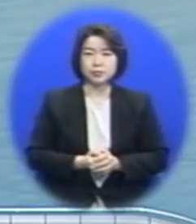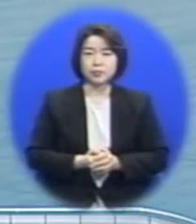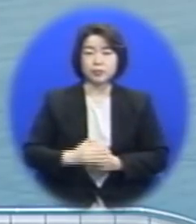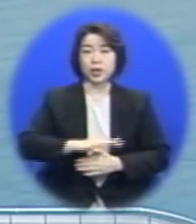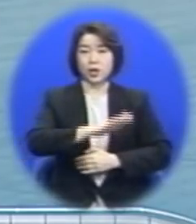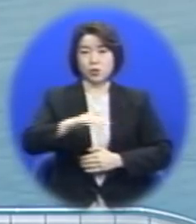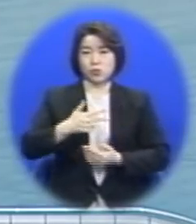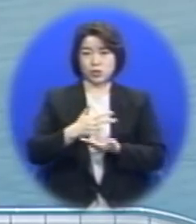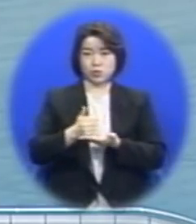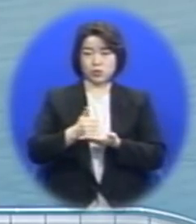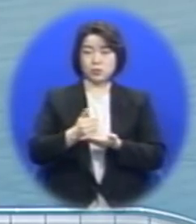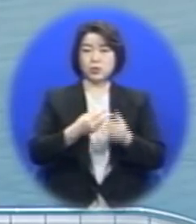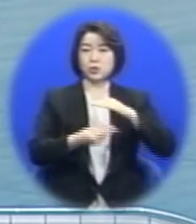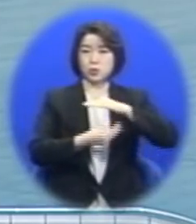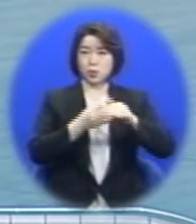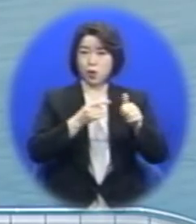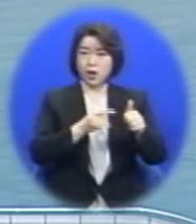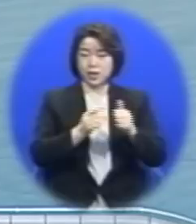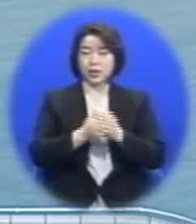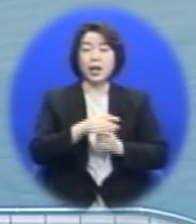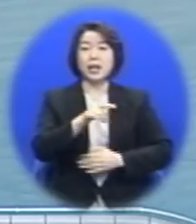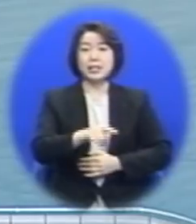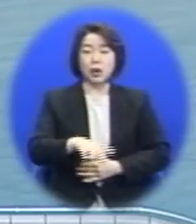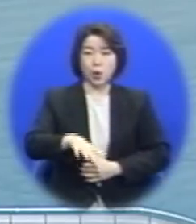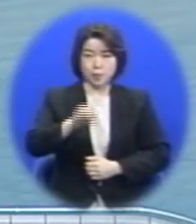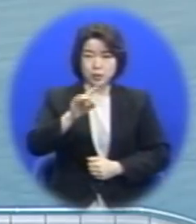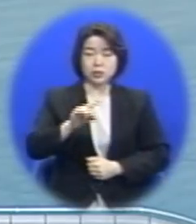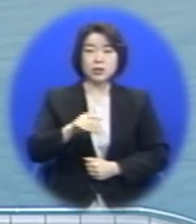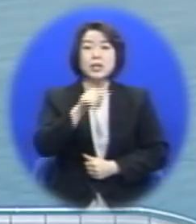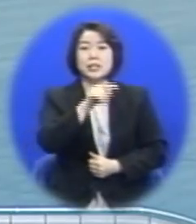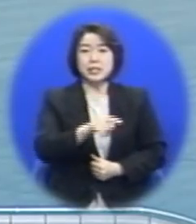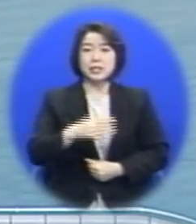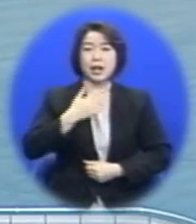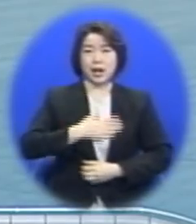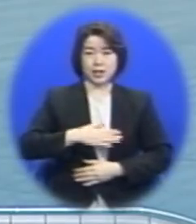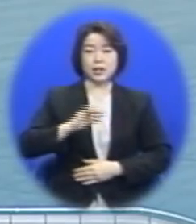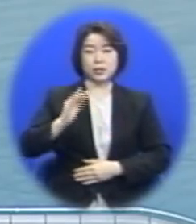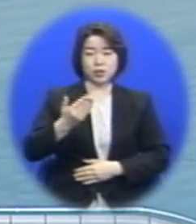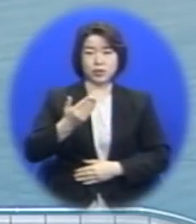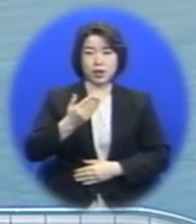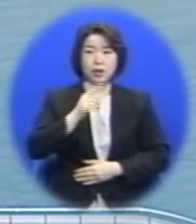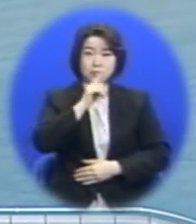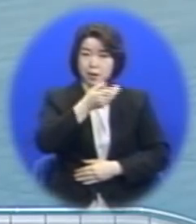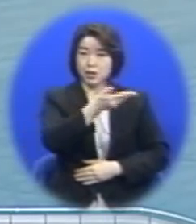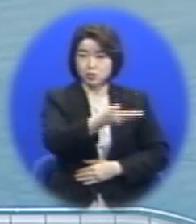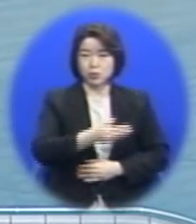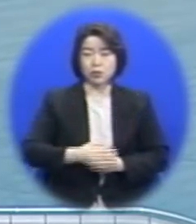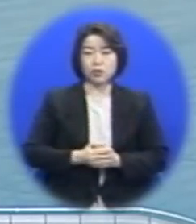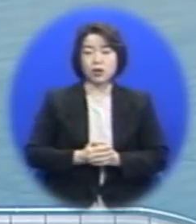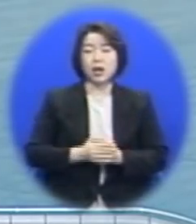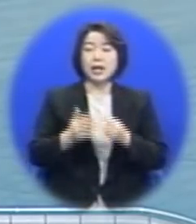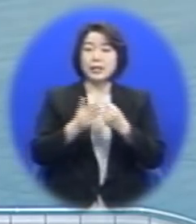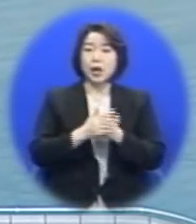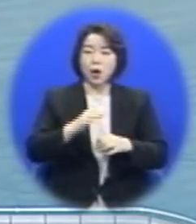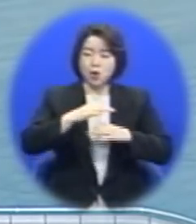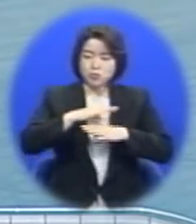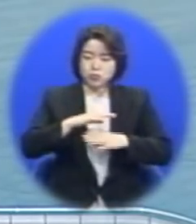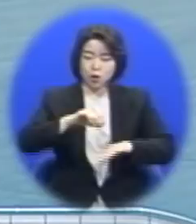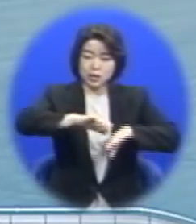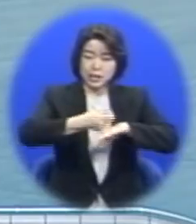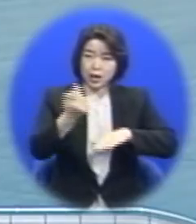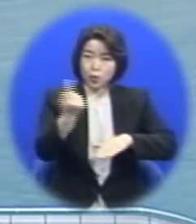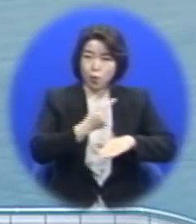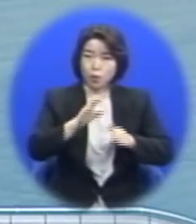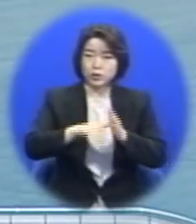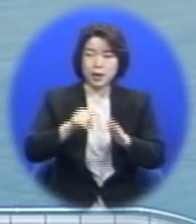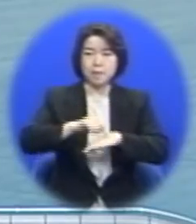우리 주님은 요한에게 이것을 먼저 너가 알아야 된다는 그래야 무서운 재앙이 올 때 마음이